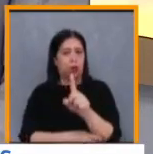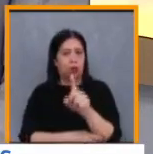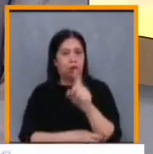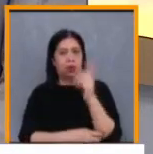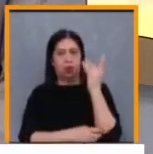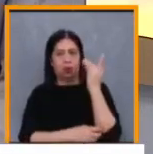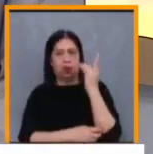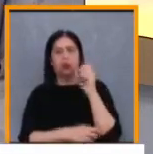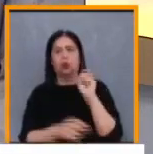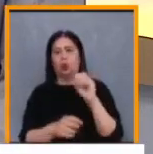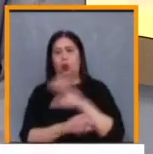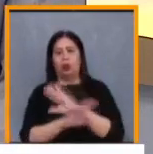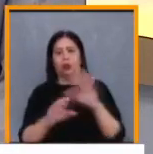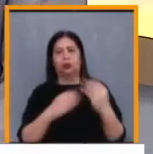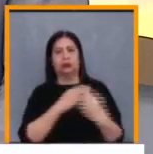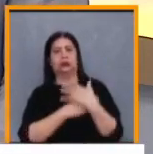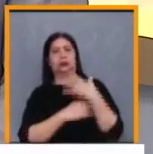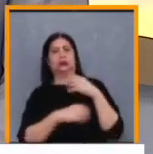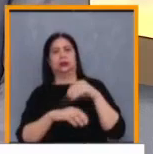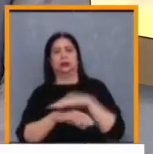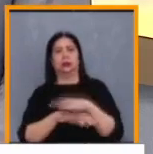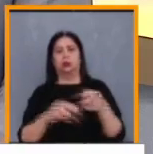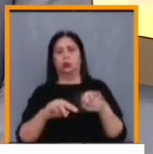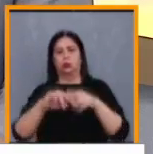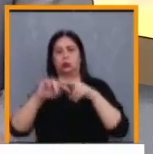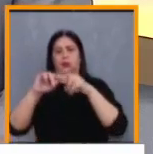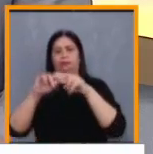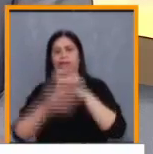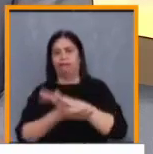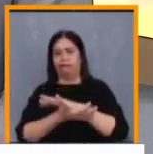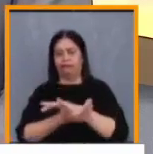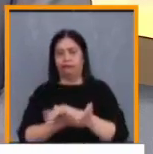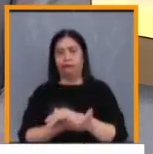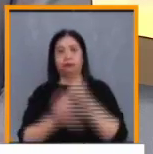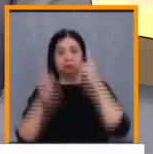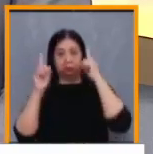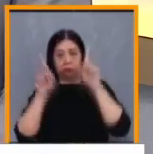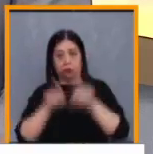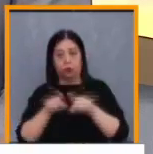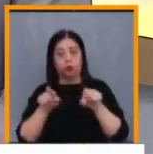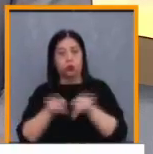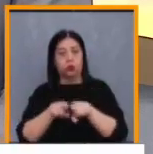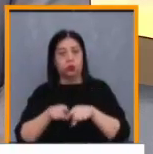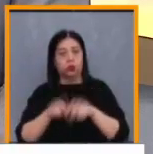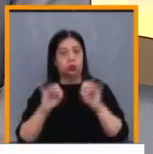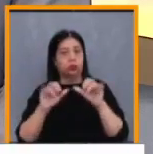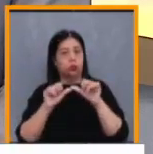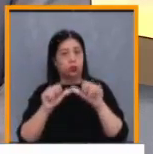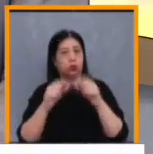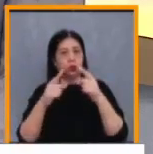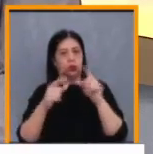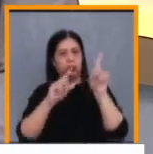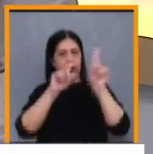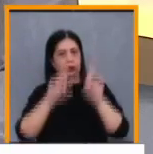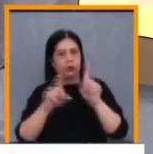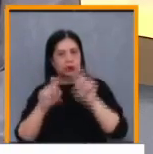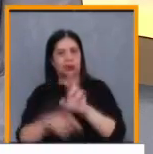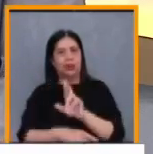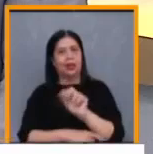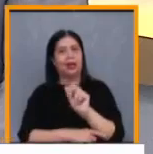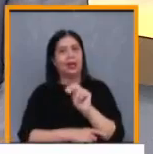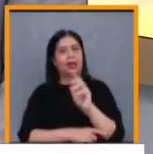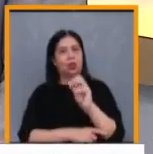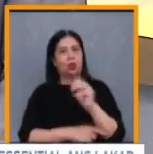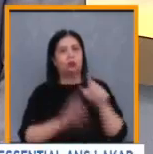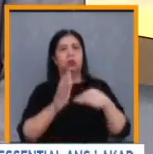COVID. Ngayon dumarami na naman ang mga bagong kaso. Pabor din ang ilan sakaling matuloy na yung random antigen testing na pinaplano. At